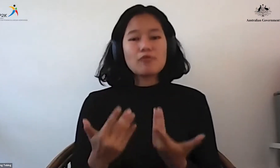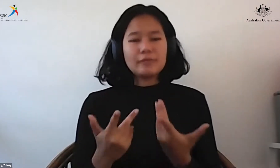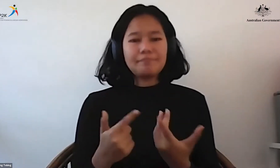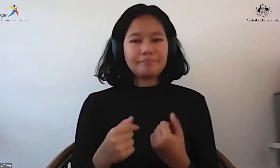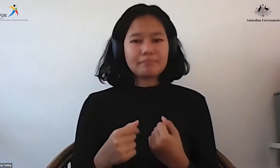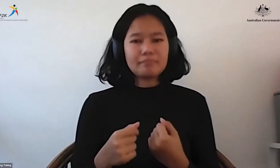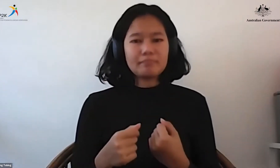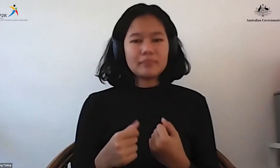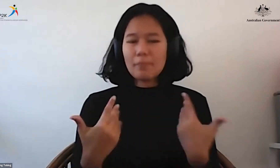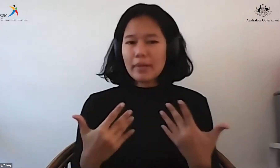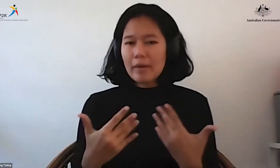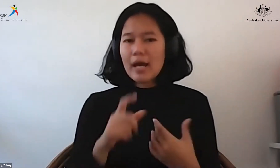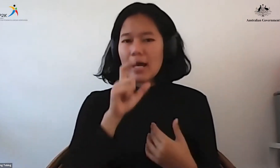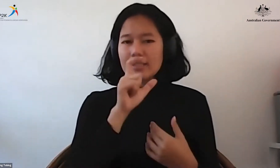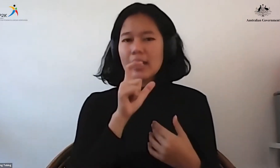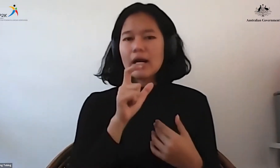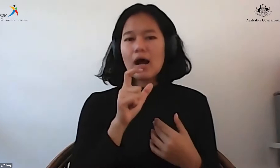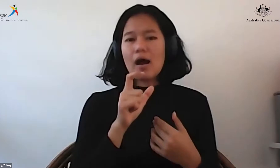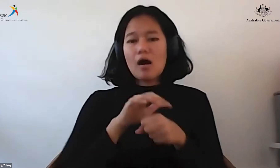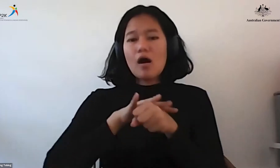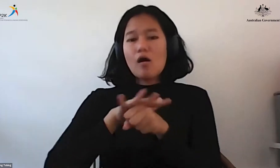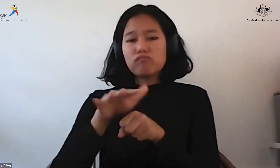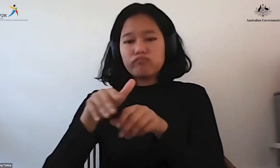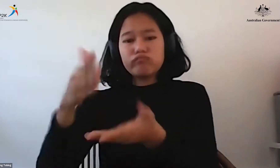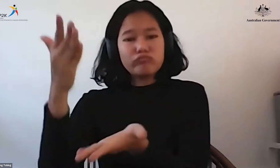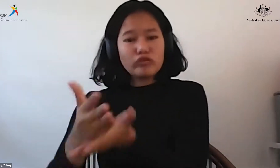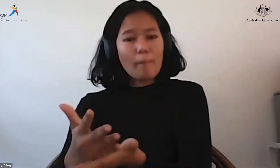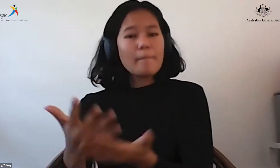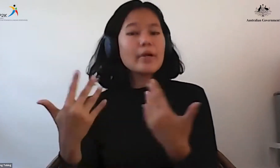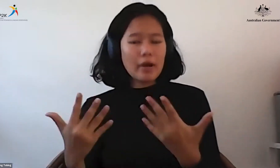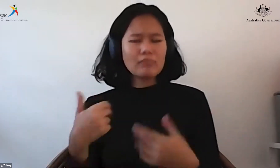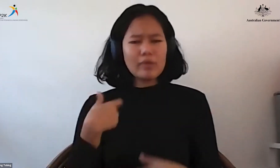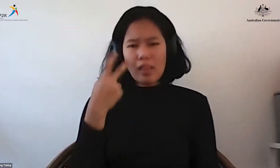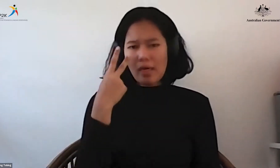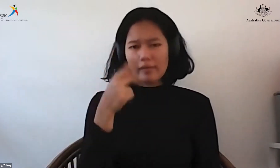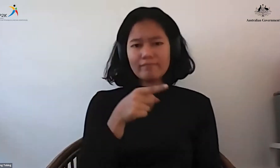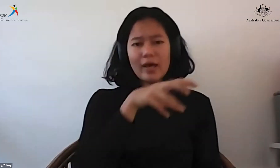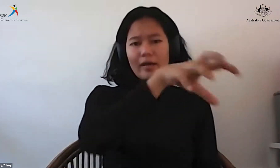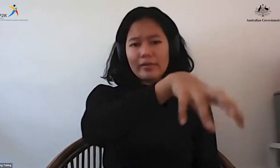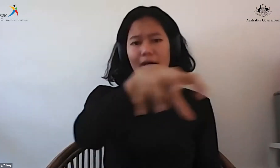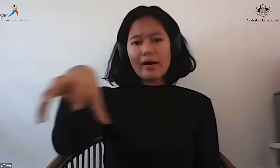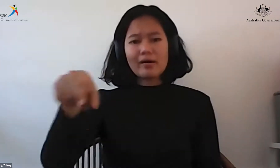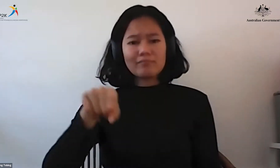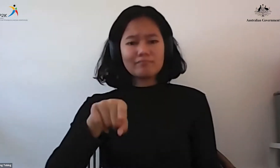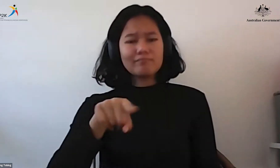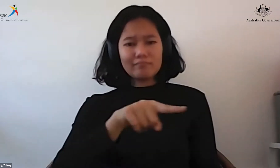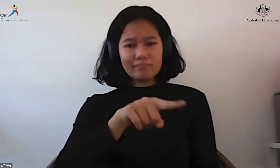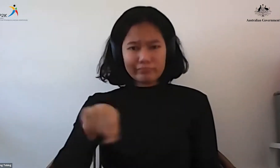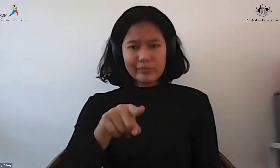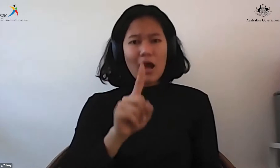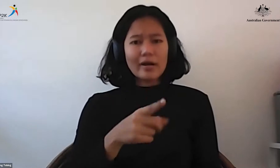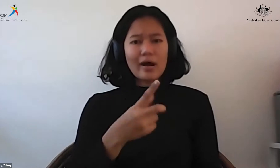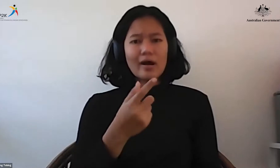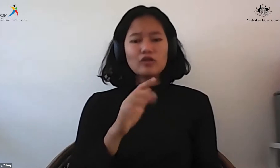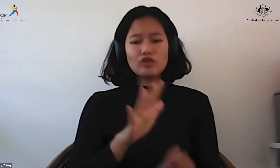dan bagaimana mengurangi kemungkinan penyebaran lebih lanjut dari virus ini. Saya lihat di daerah-daerah ada, kayak misalnya di